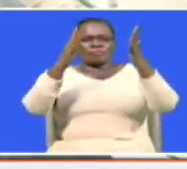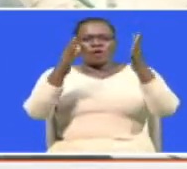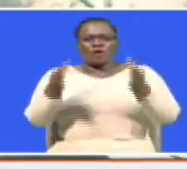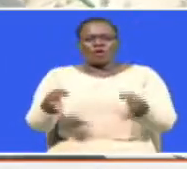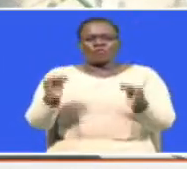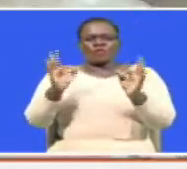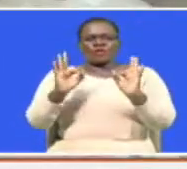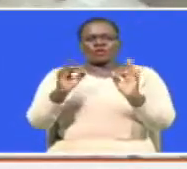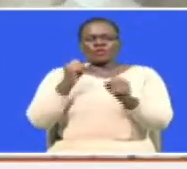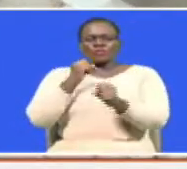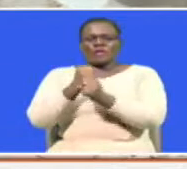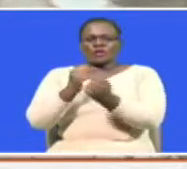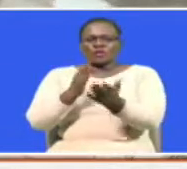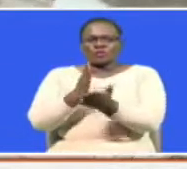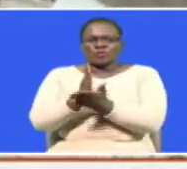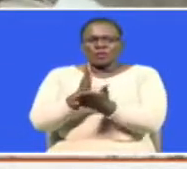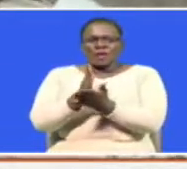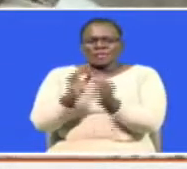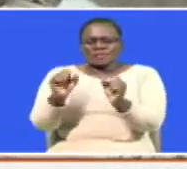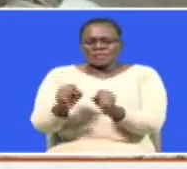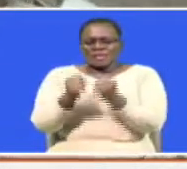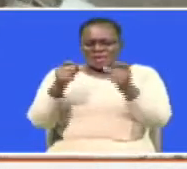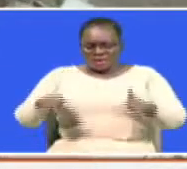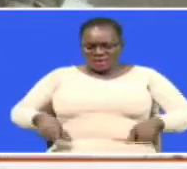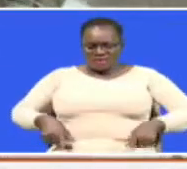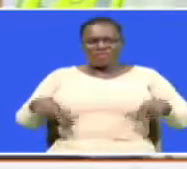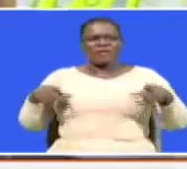their efforts to ensure that they save lives.